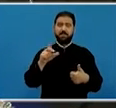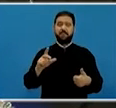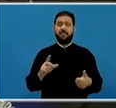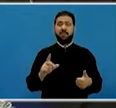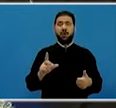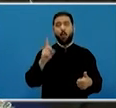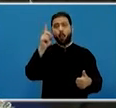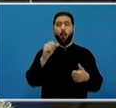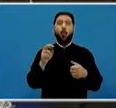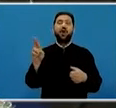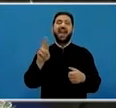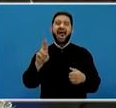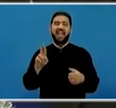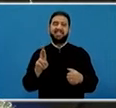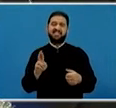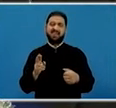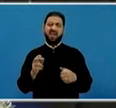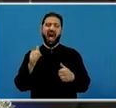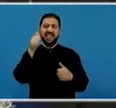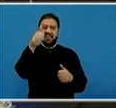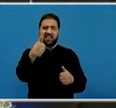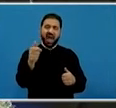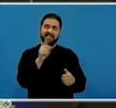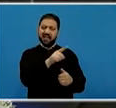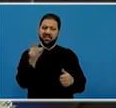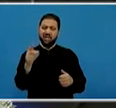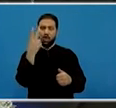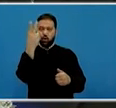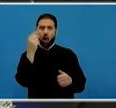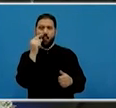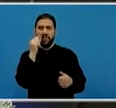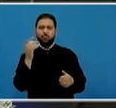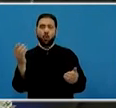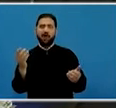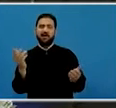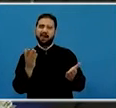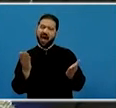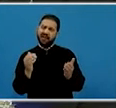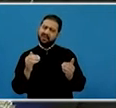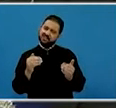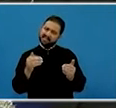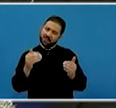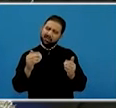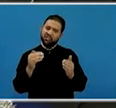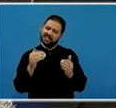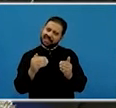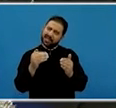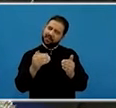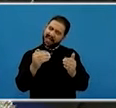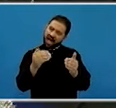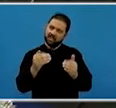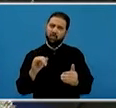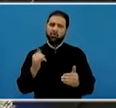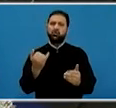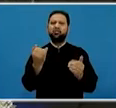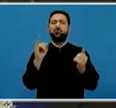de comunicare, de comuniune, de dragoste între două persoane care se stabilește treptat și care, bineînțeles,